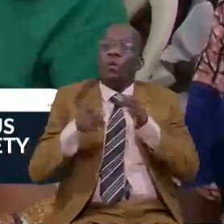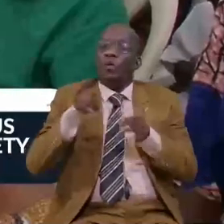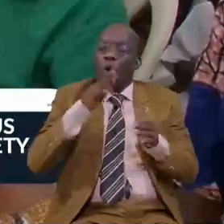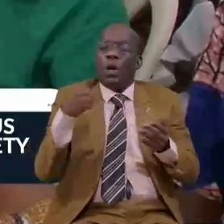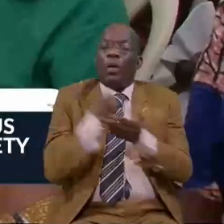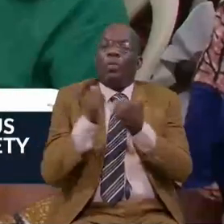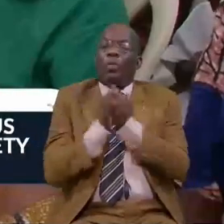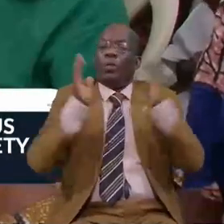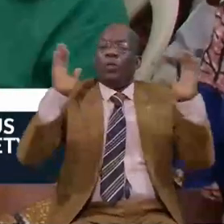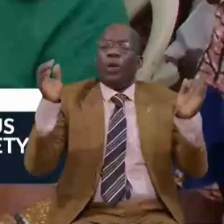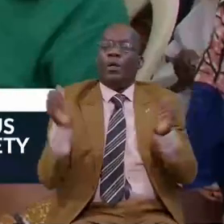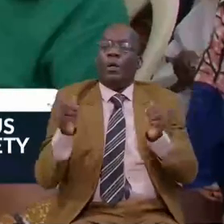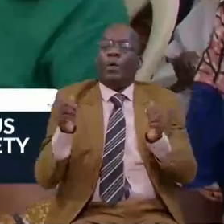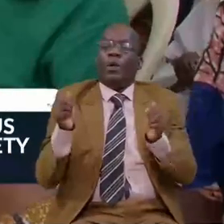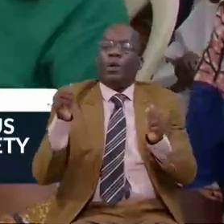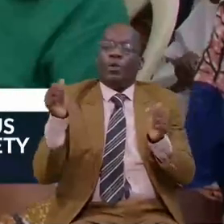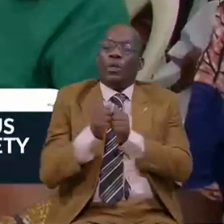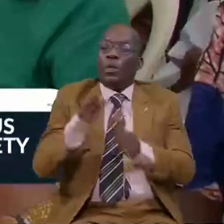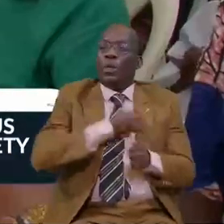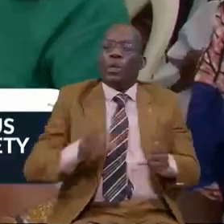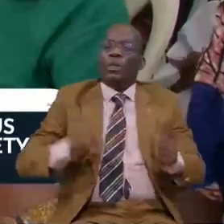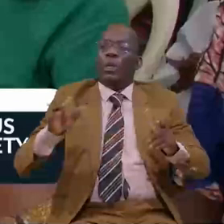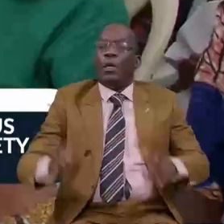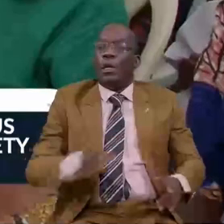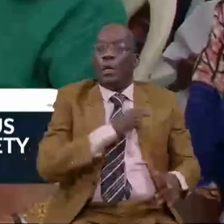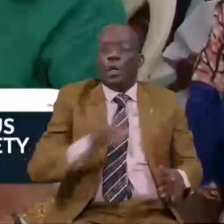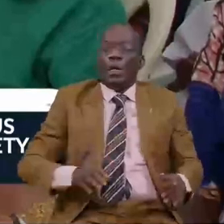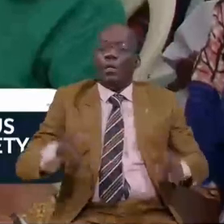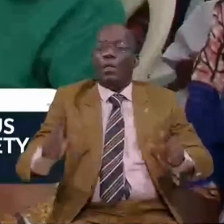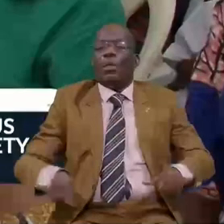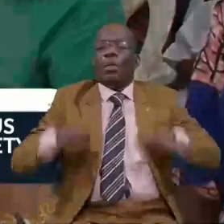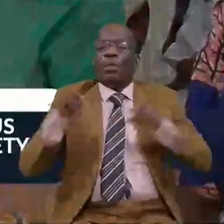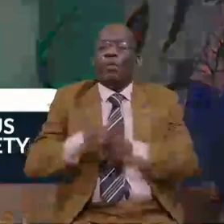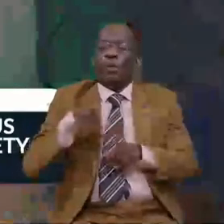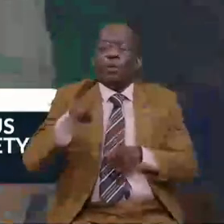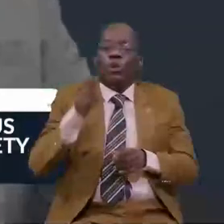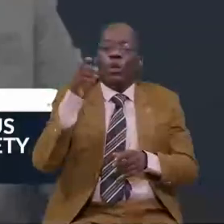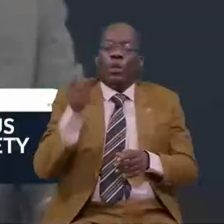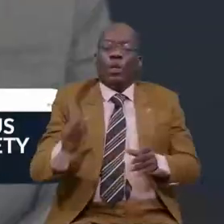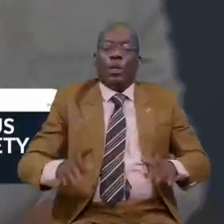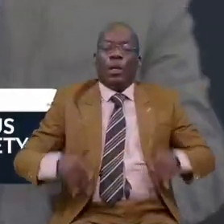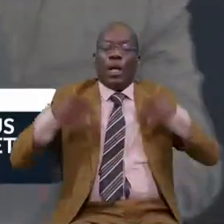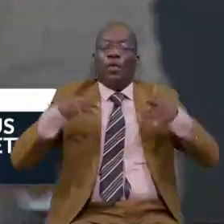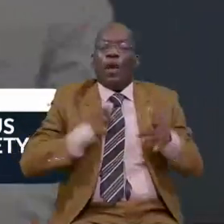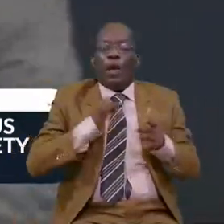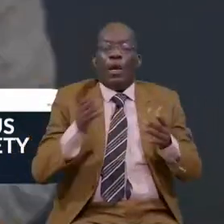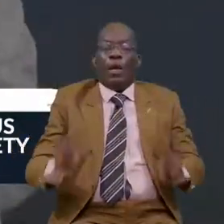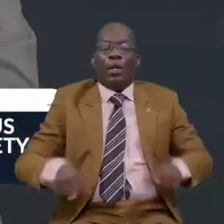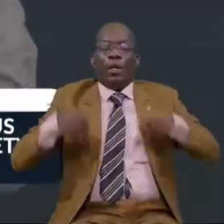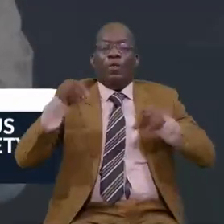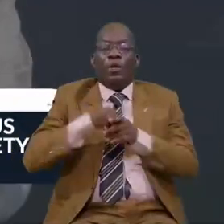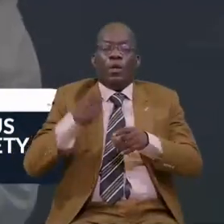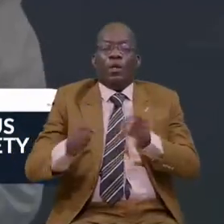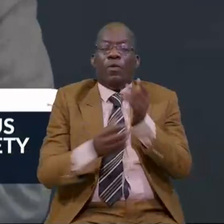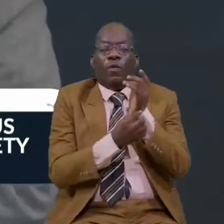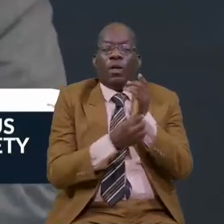Si tu es crucifié avec Christ, si tu t'identifies à Christ, Christ vit en toi. Et la vie